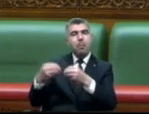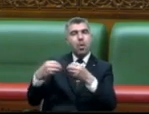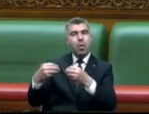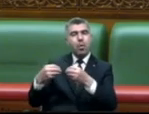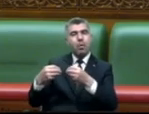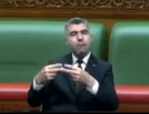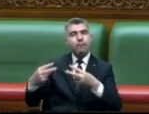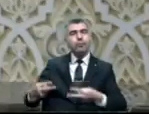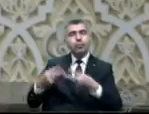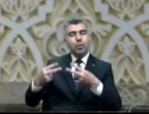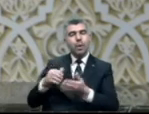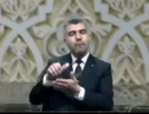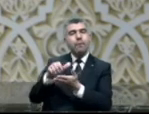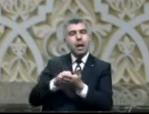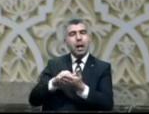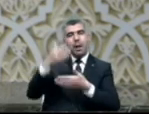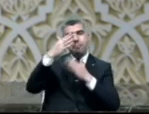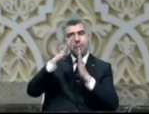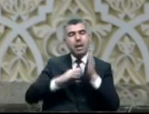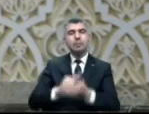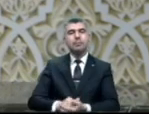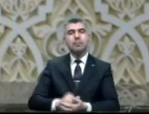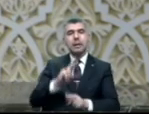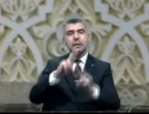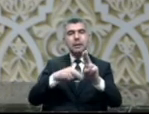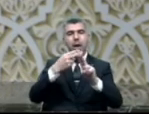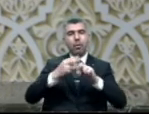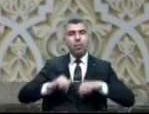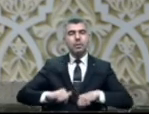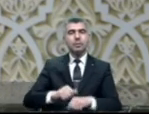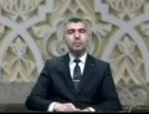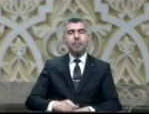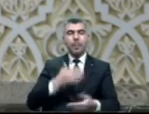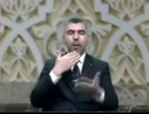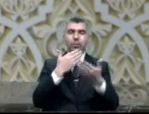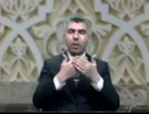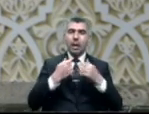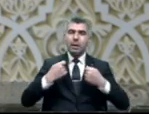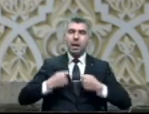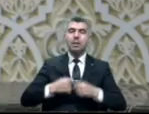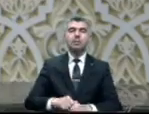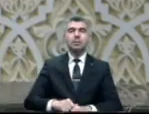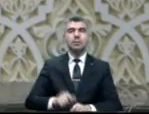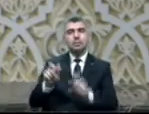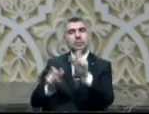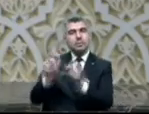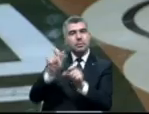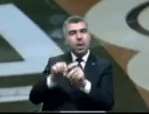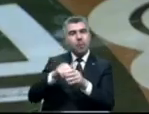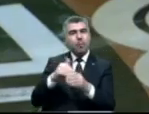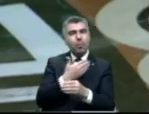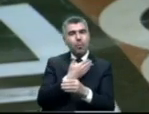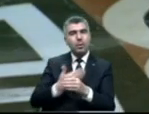الأسواق الوطنية. شكرا. شكرا سيد رئيس المحترم. أرد سيد الوزير. شكرا سيد الرئيس سيدة السادة